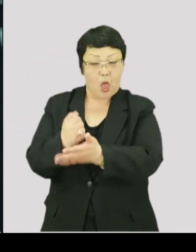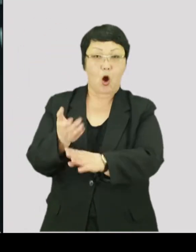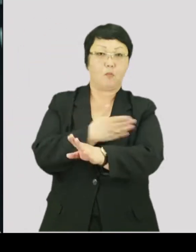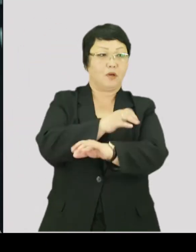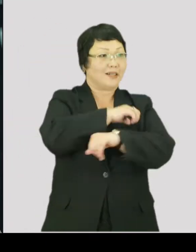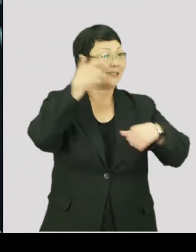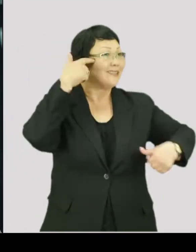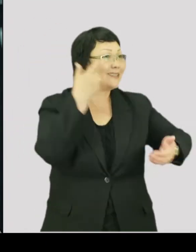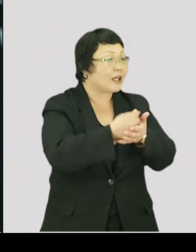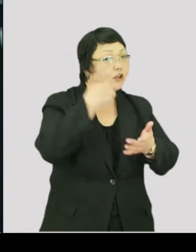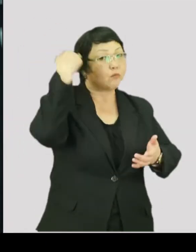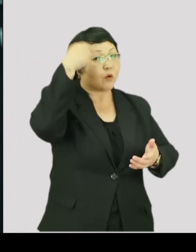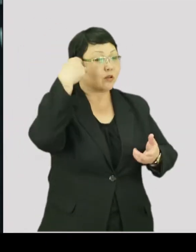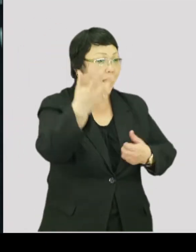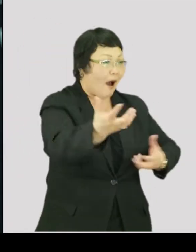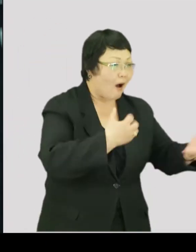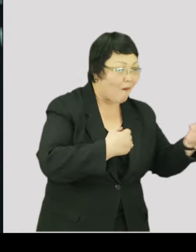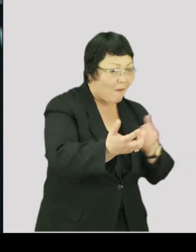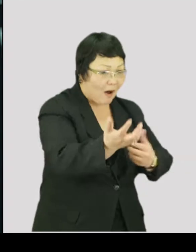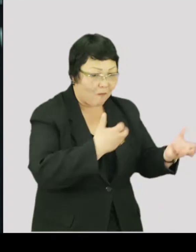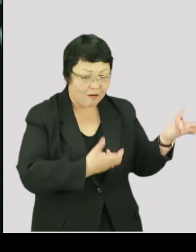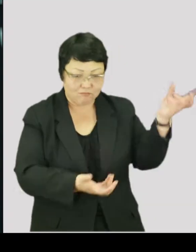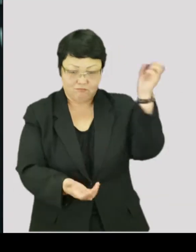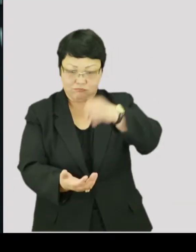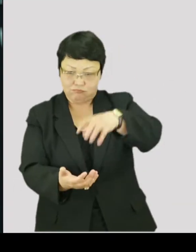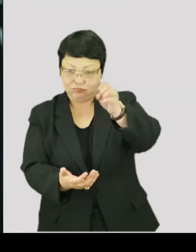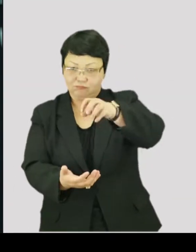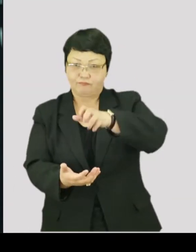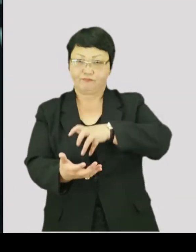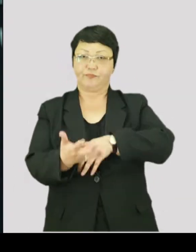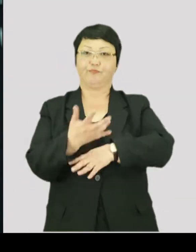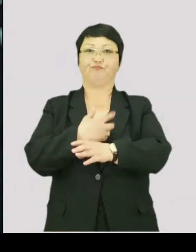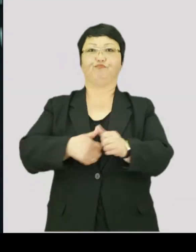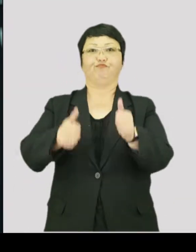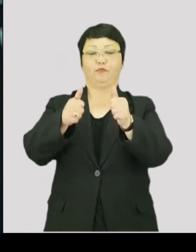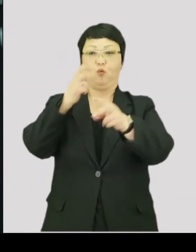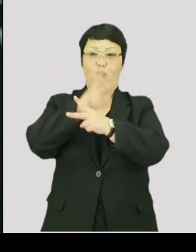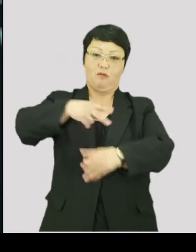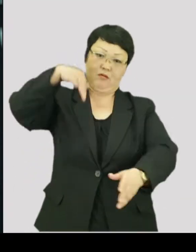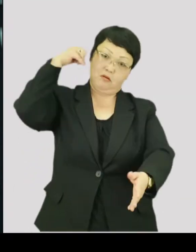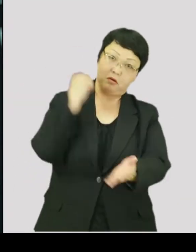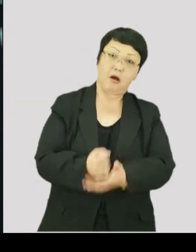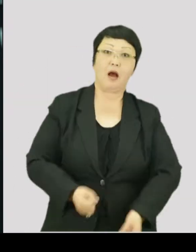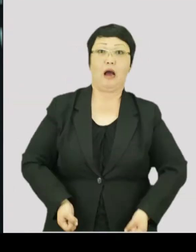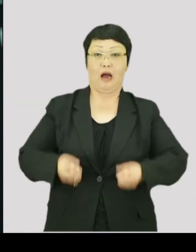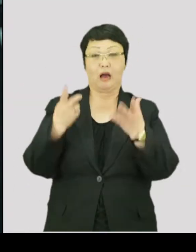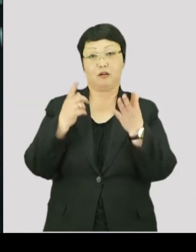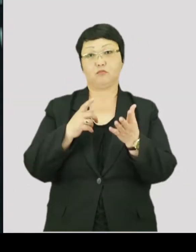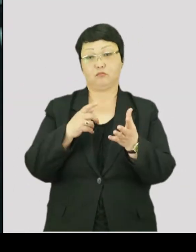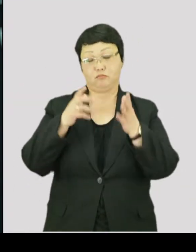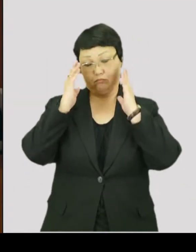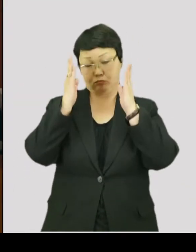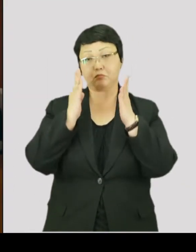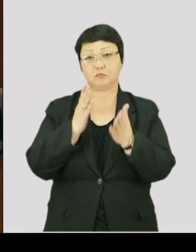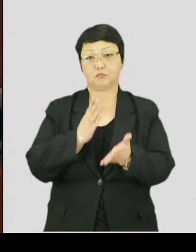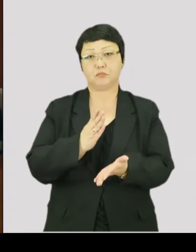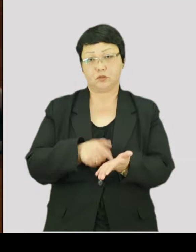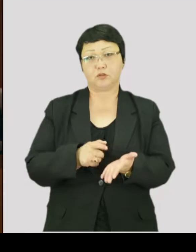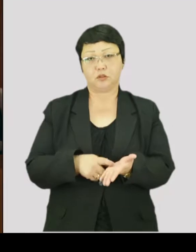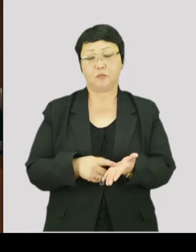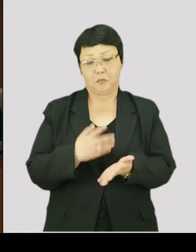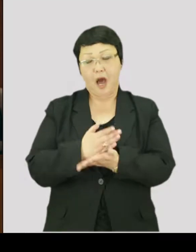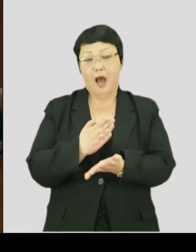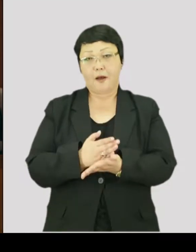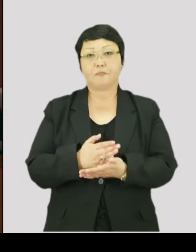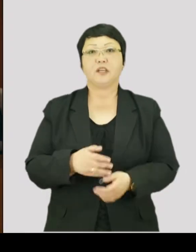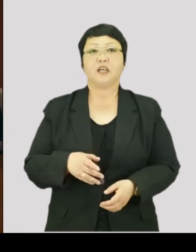болъё. Тэднийхээ саналыг нь үндэслэн харгалзан шийдвэртэй гаргадаг байя гэдэг тенденц рүү бол явж байгаа гэж хэлж байна. Одоо энгийн